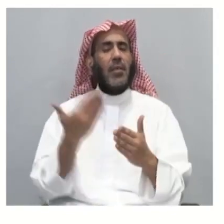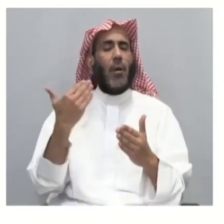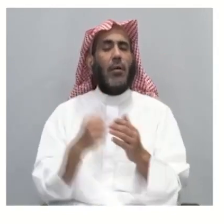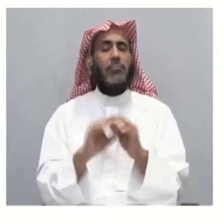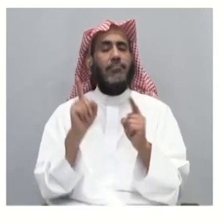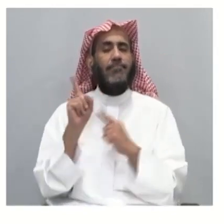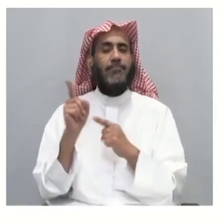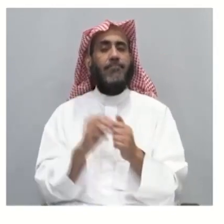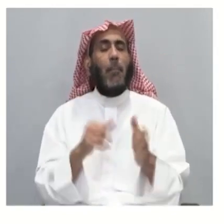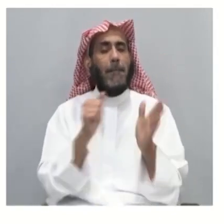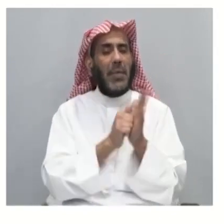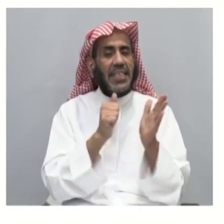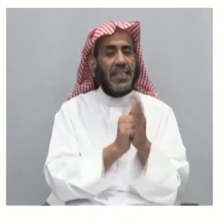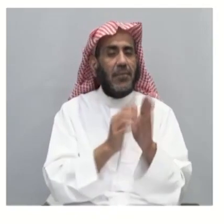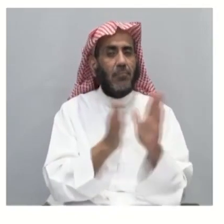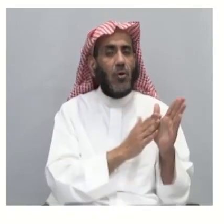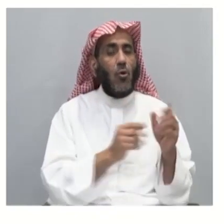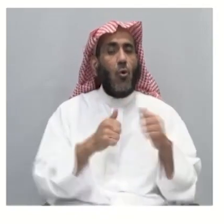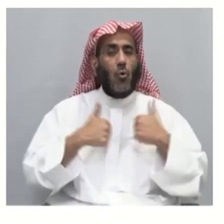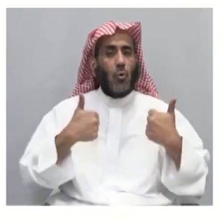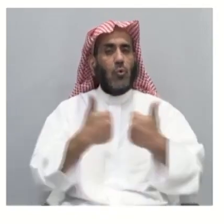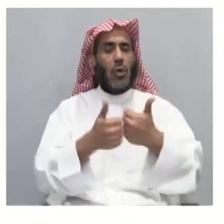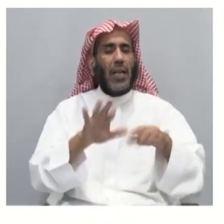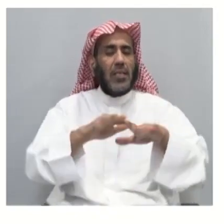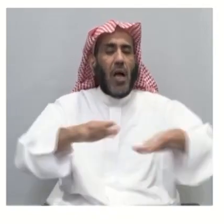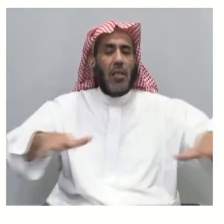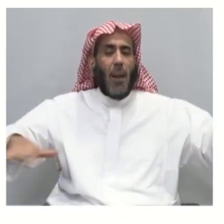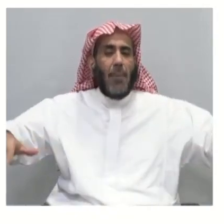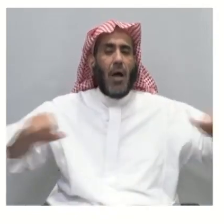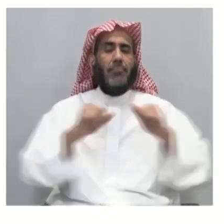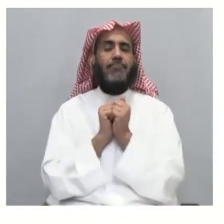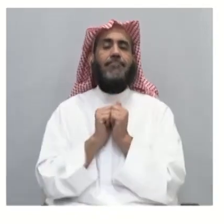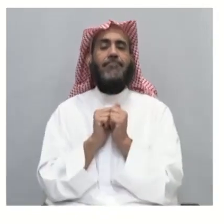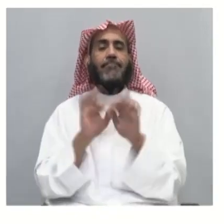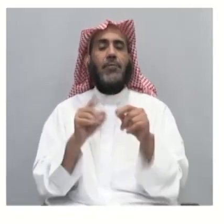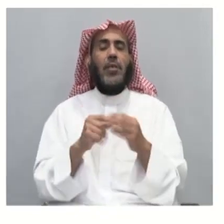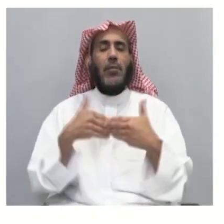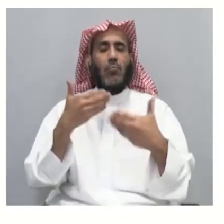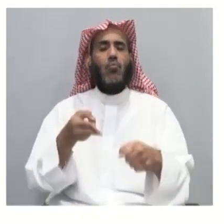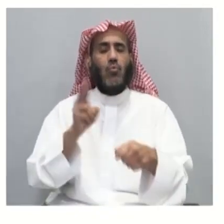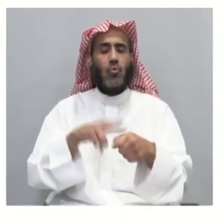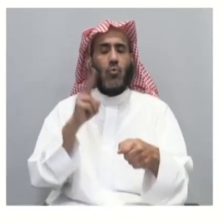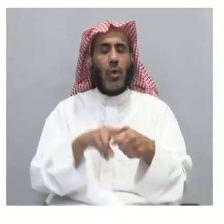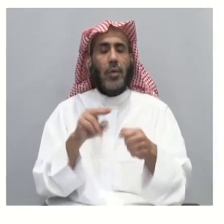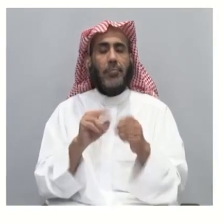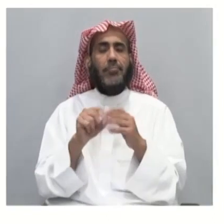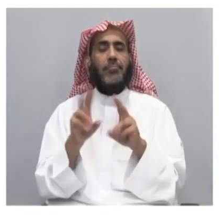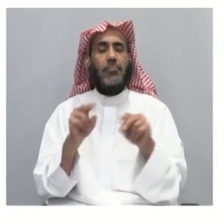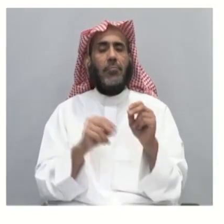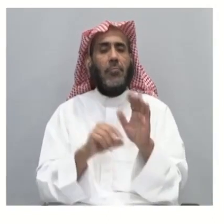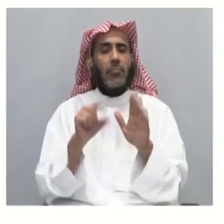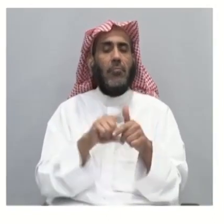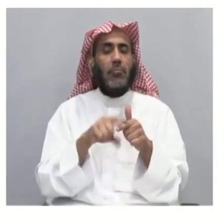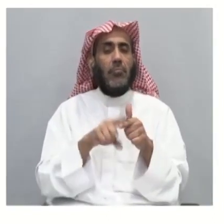اشار هنا الى انها منزلي ثم قال اسره على شاطئ البحر طبعا سنكرر يمكن ما ذكرناه في